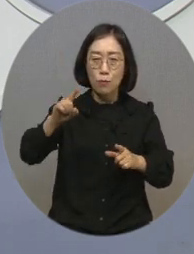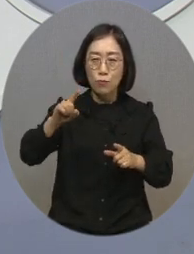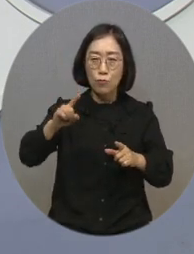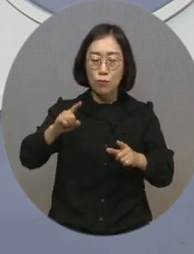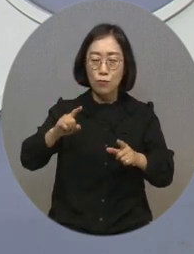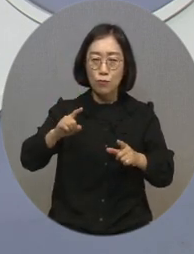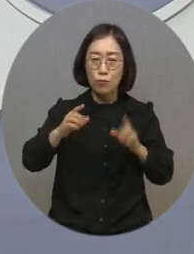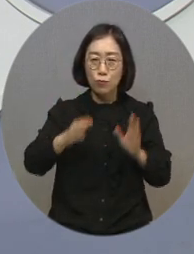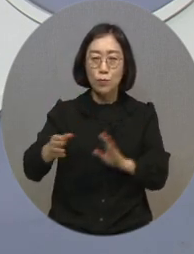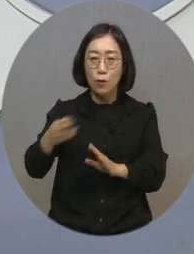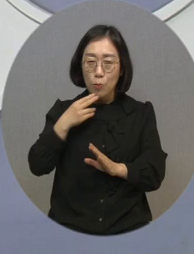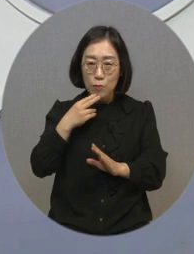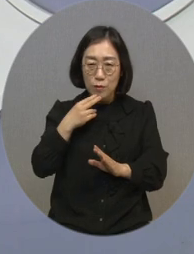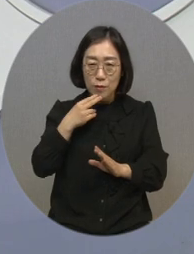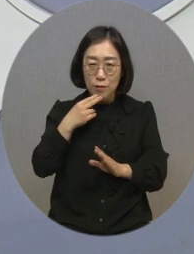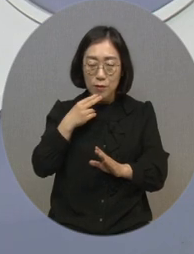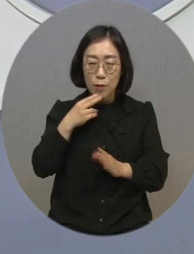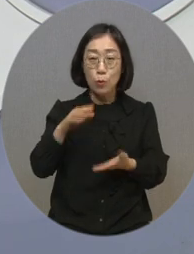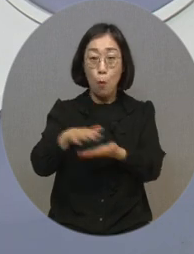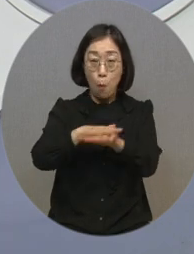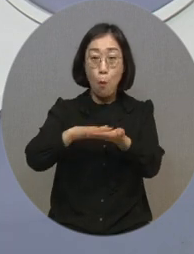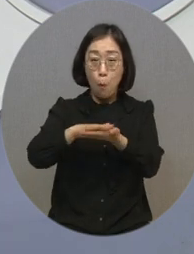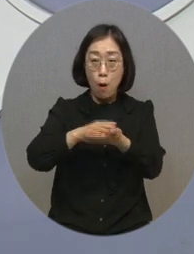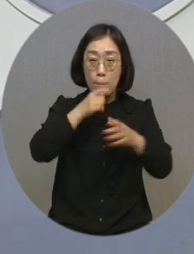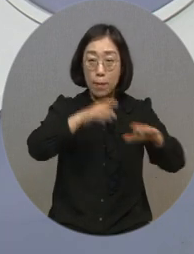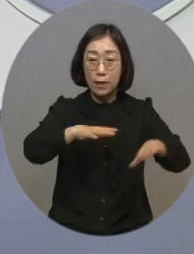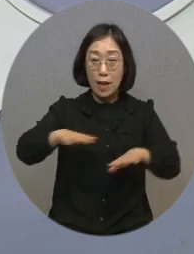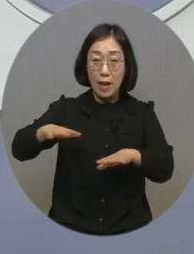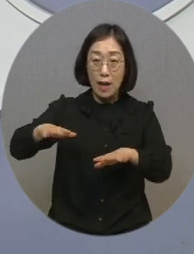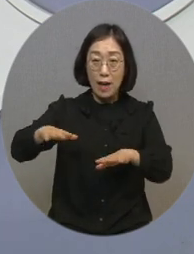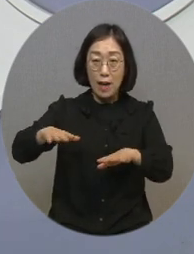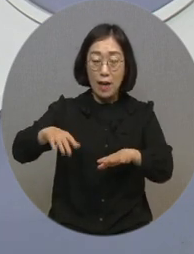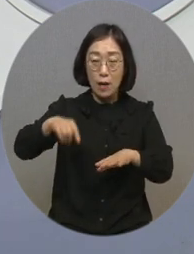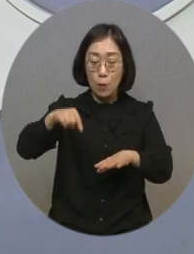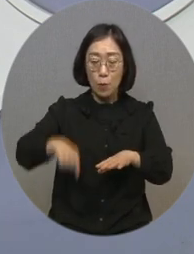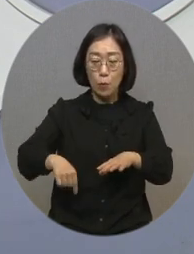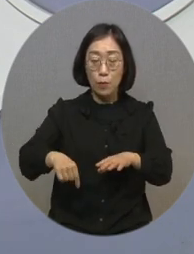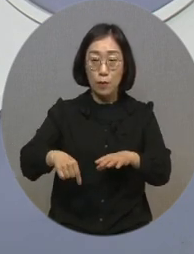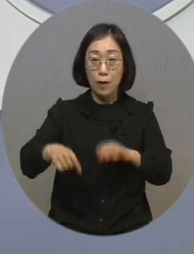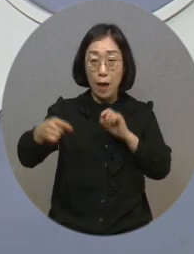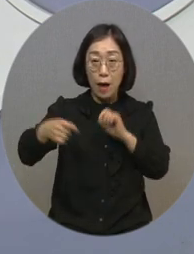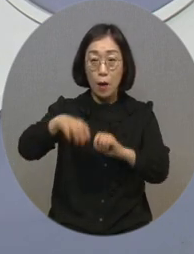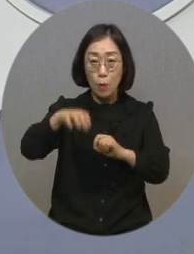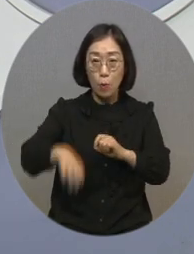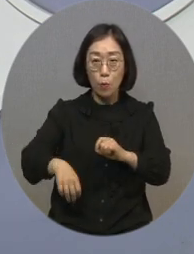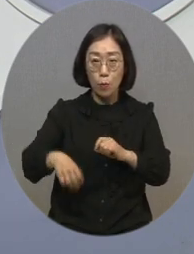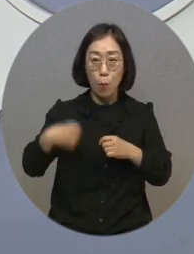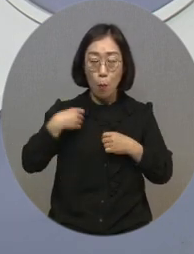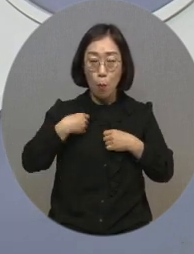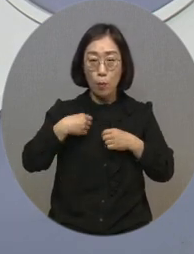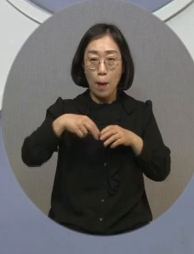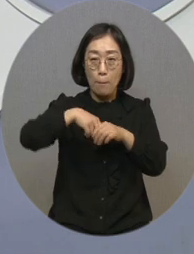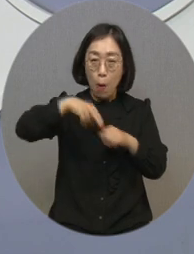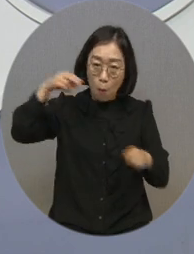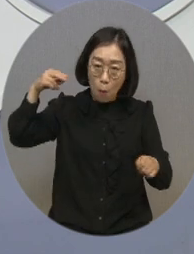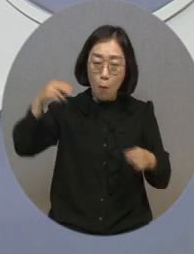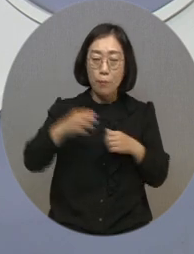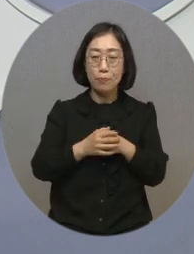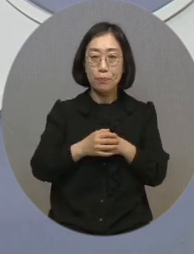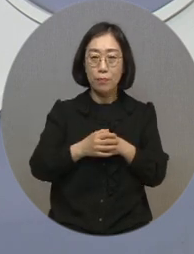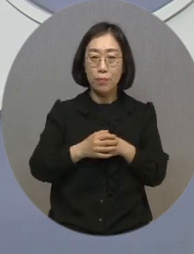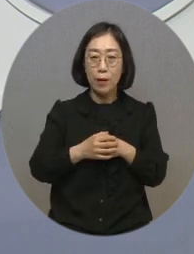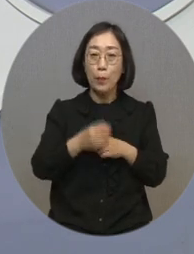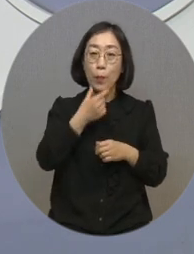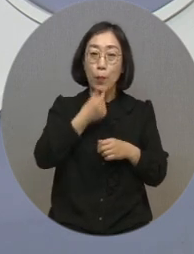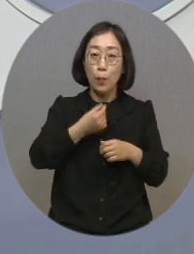어떻게 바닷가에 가가지고 그냥 한쪽 구석에서 이제 옷을 벗고 소위 말하는 속옷 차림으로